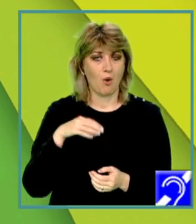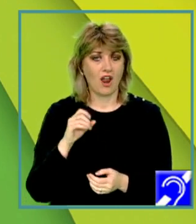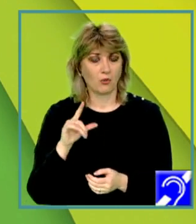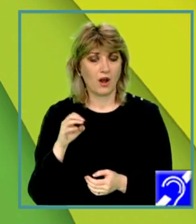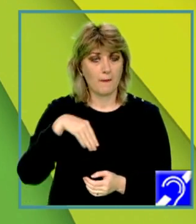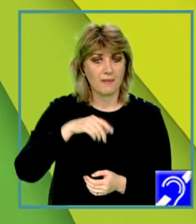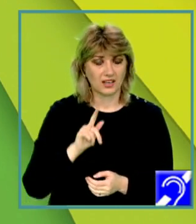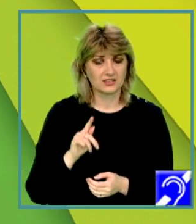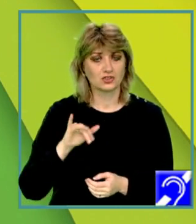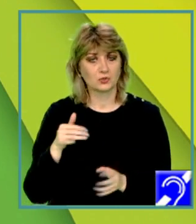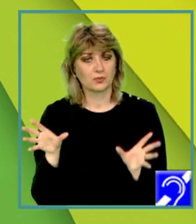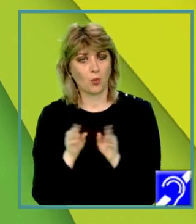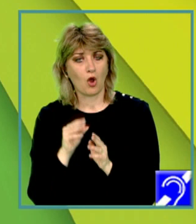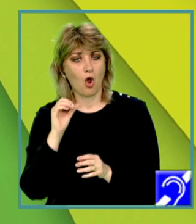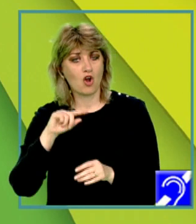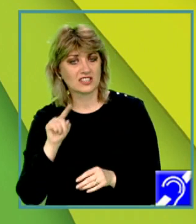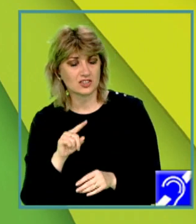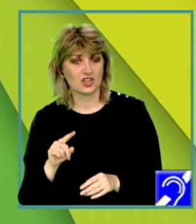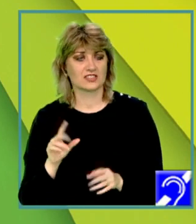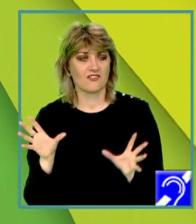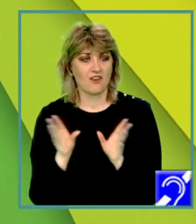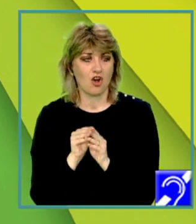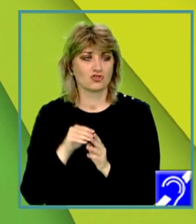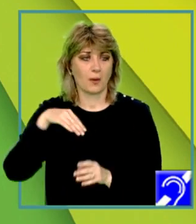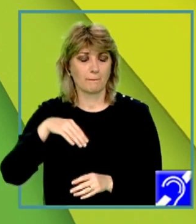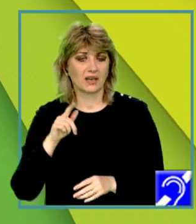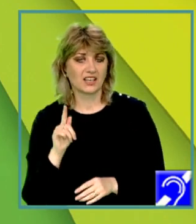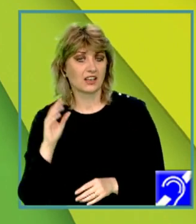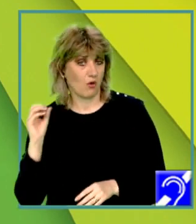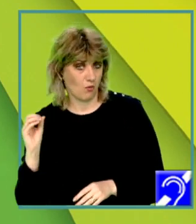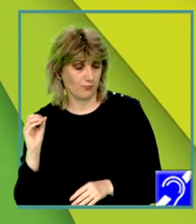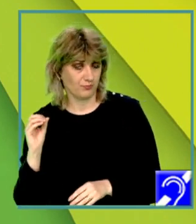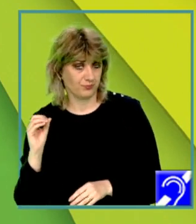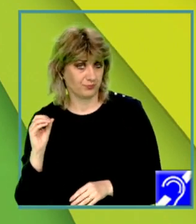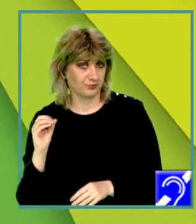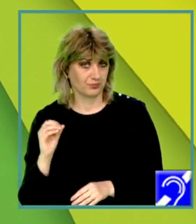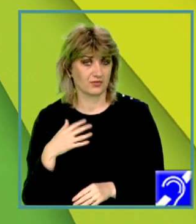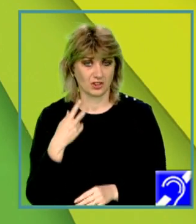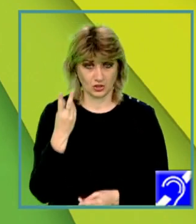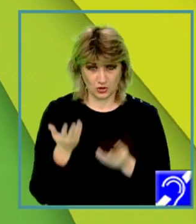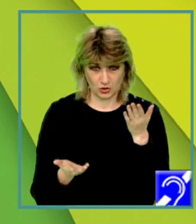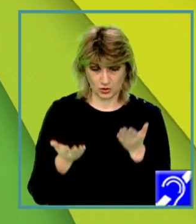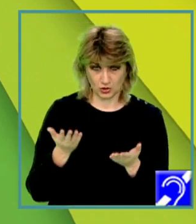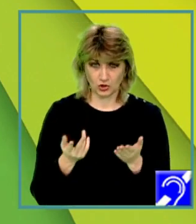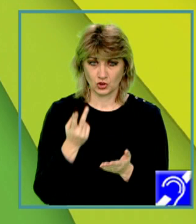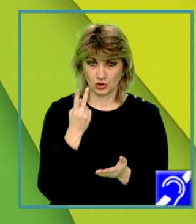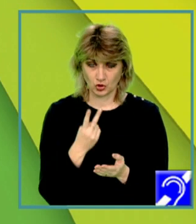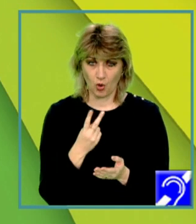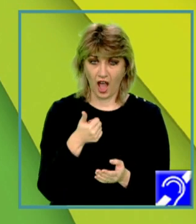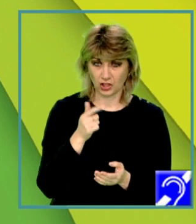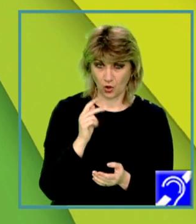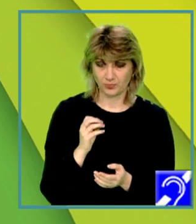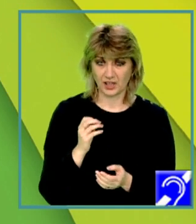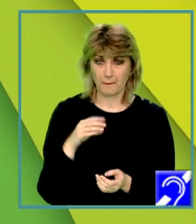formează oxidul de magneziu dacă pe prima parte a balanței Avem doi atomi de magneziu și